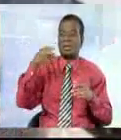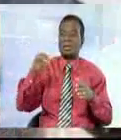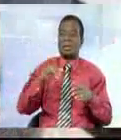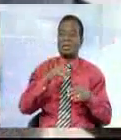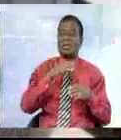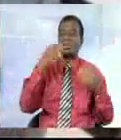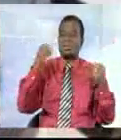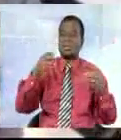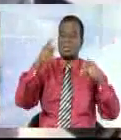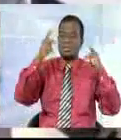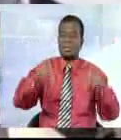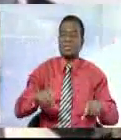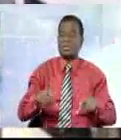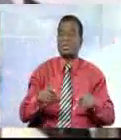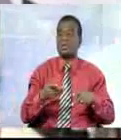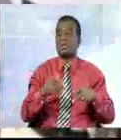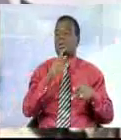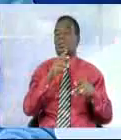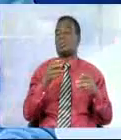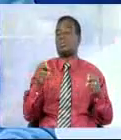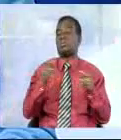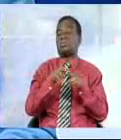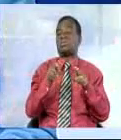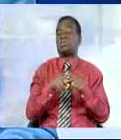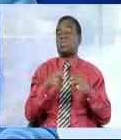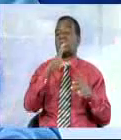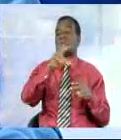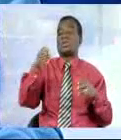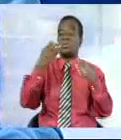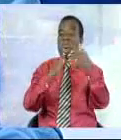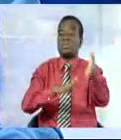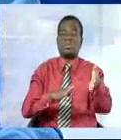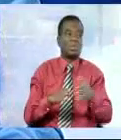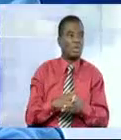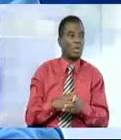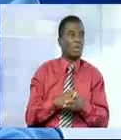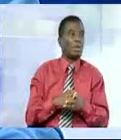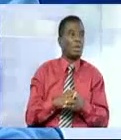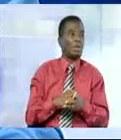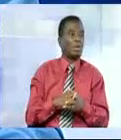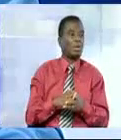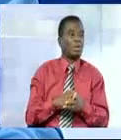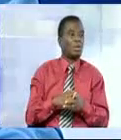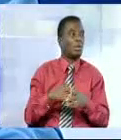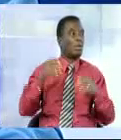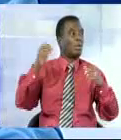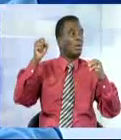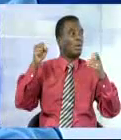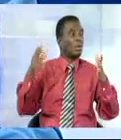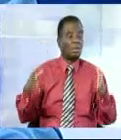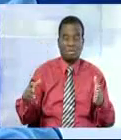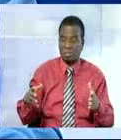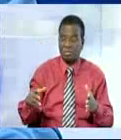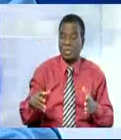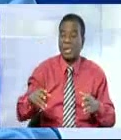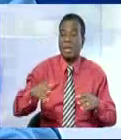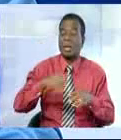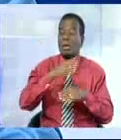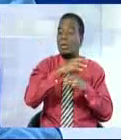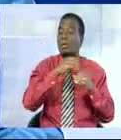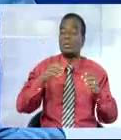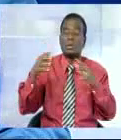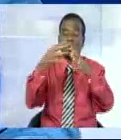s'établit à environ 300 morts et disparus. La paralysie fédérale semble s'installer dans la durée